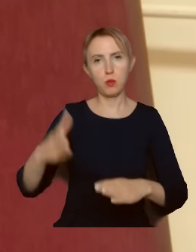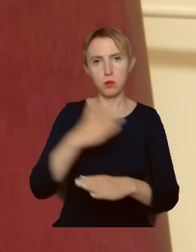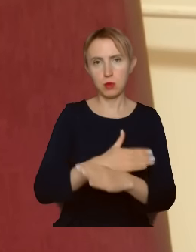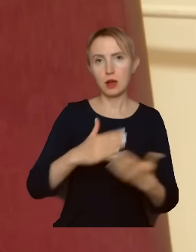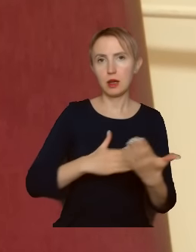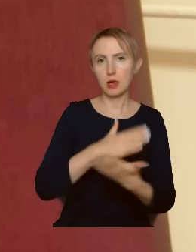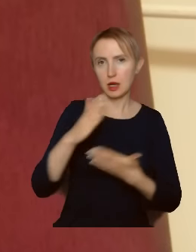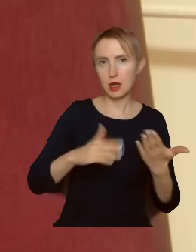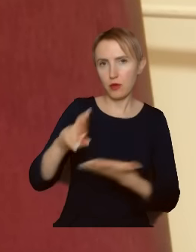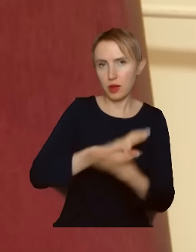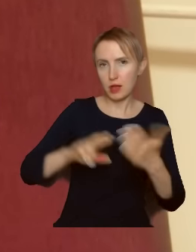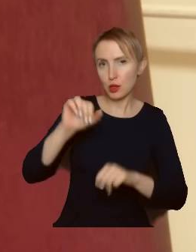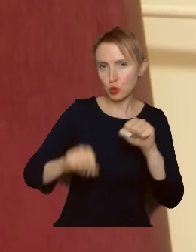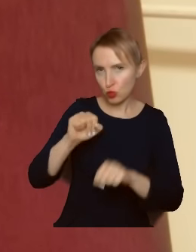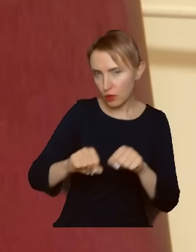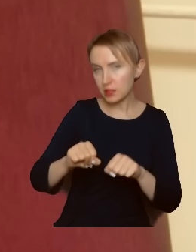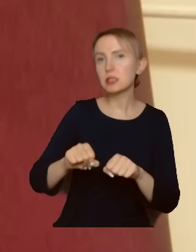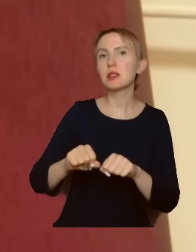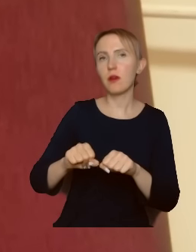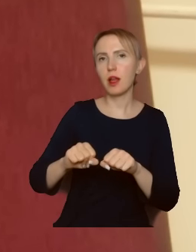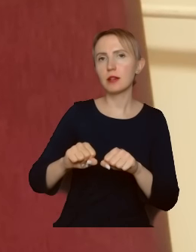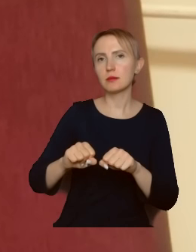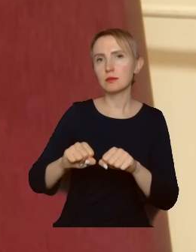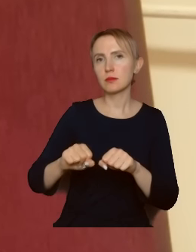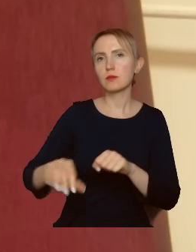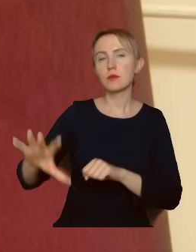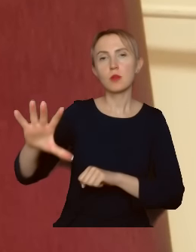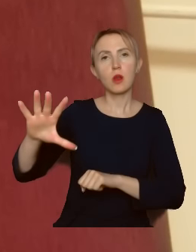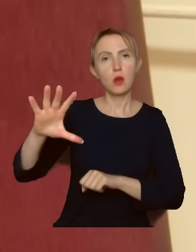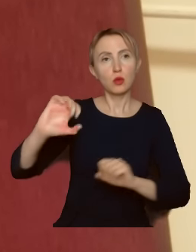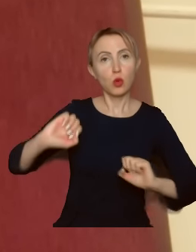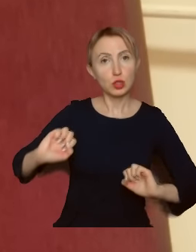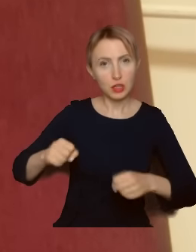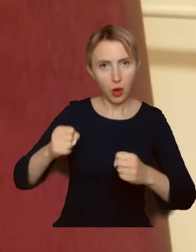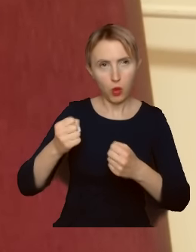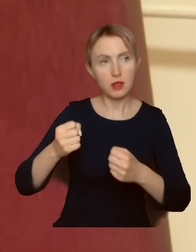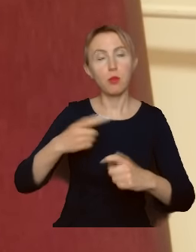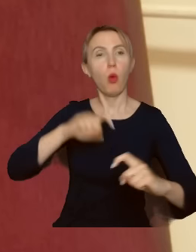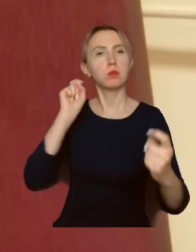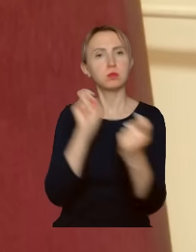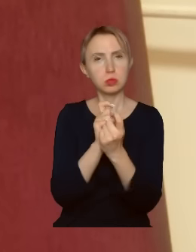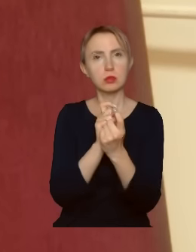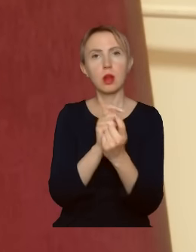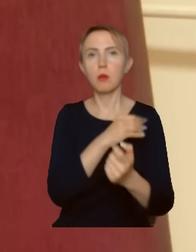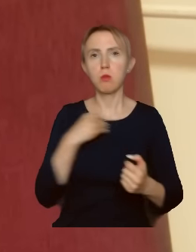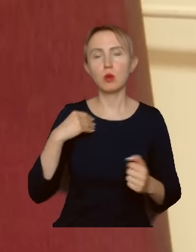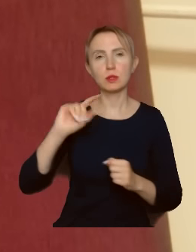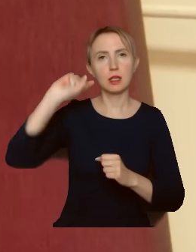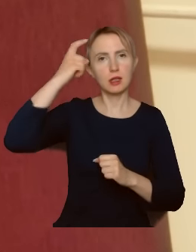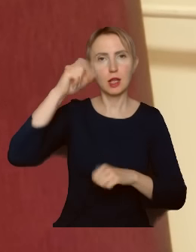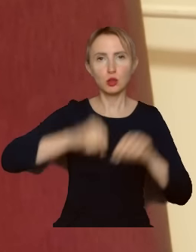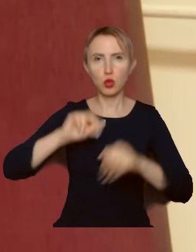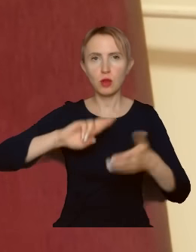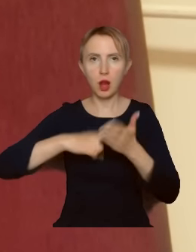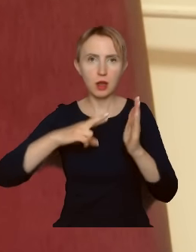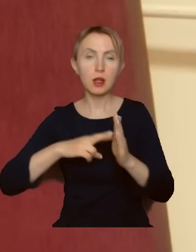sądownictwa której funkcjonowanie zostało zakwestionowane i przez Polski Naczelny Sąd Administracyjny i przez